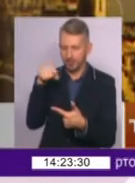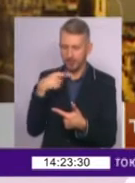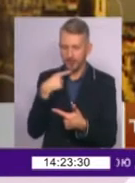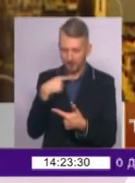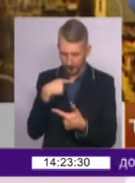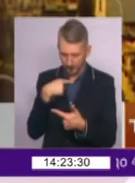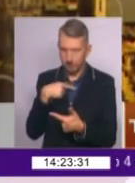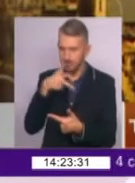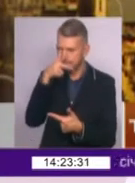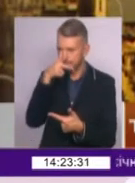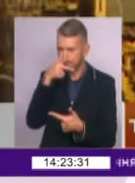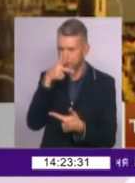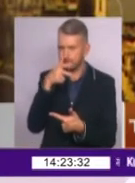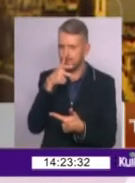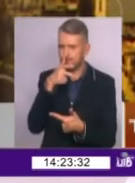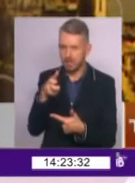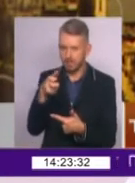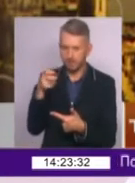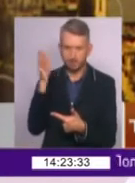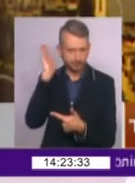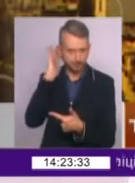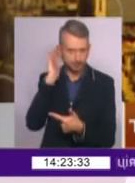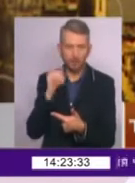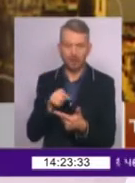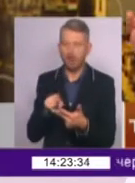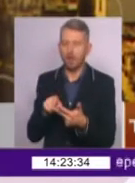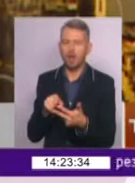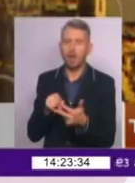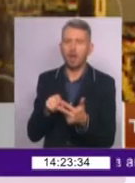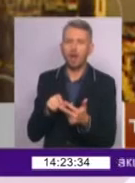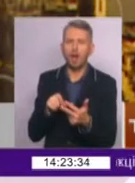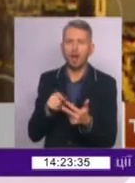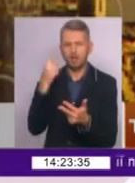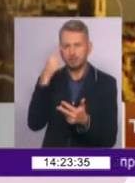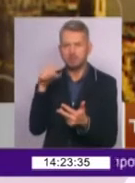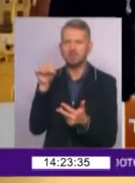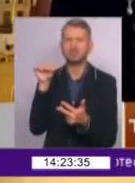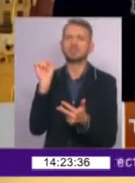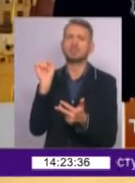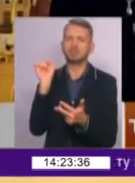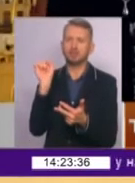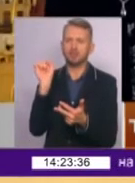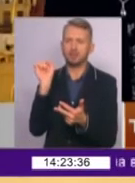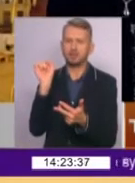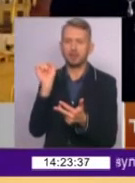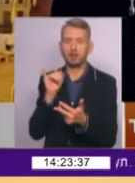біль потиличних м'язів і закидання голови або специфічна вимушена поза. Ось основні